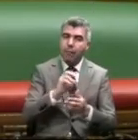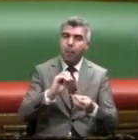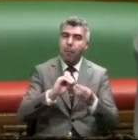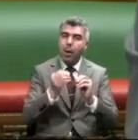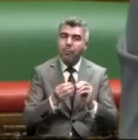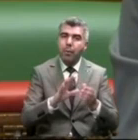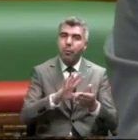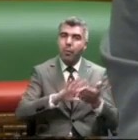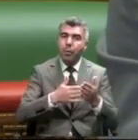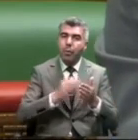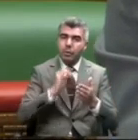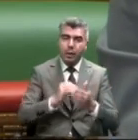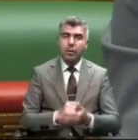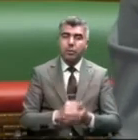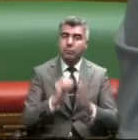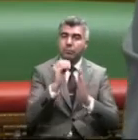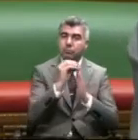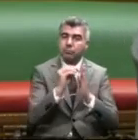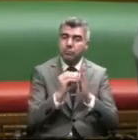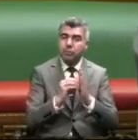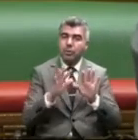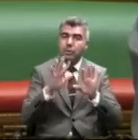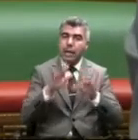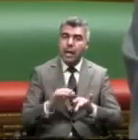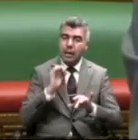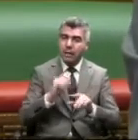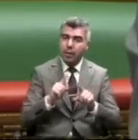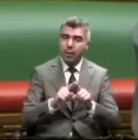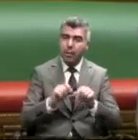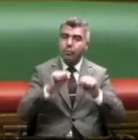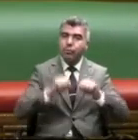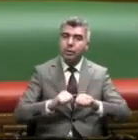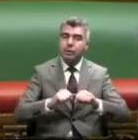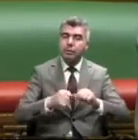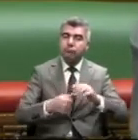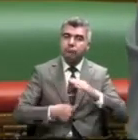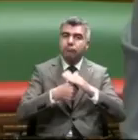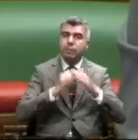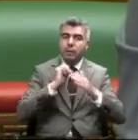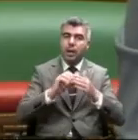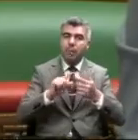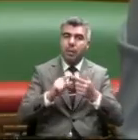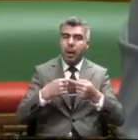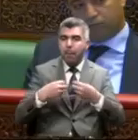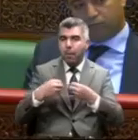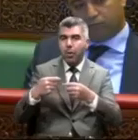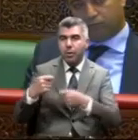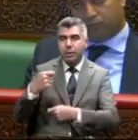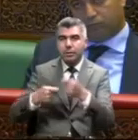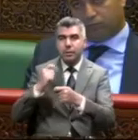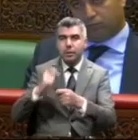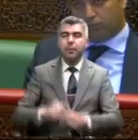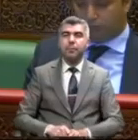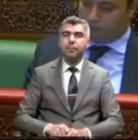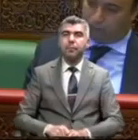التي التي تضمنها تقرير المجلس الاقتصادي والاجتماعي حول الباعه المتجولين وذلك لان